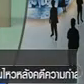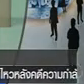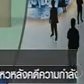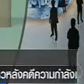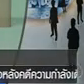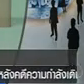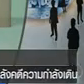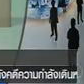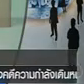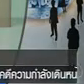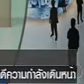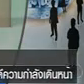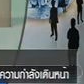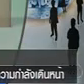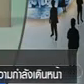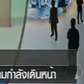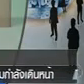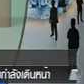ที่